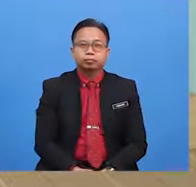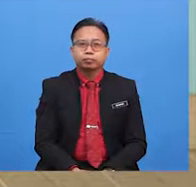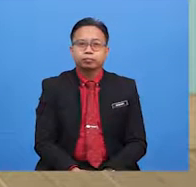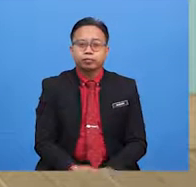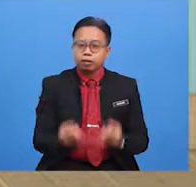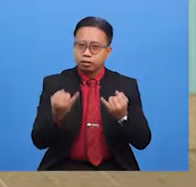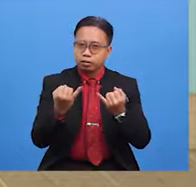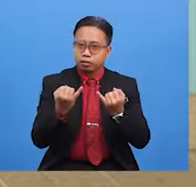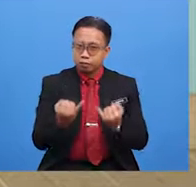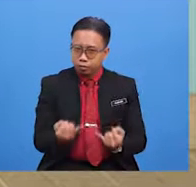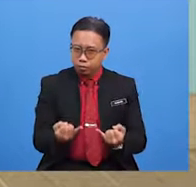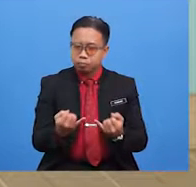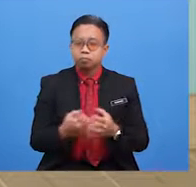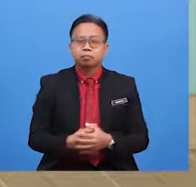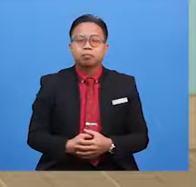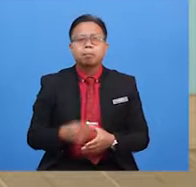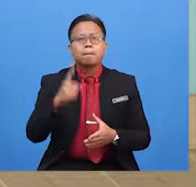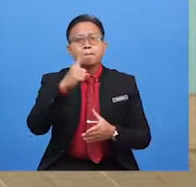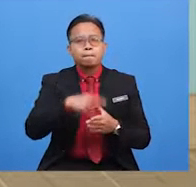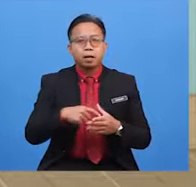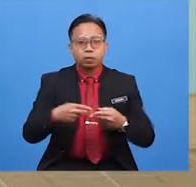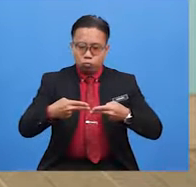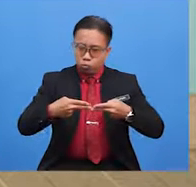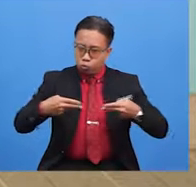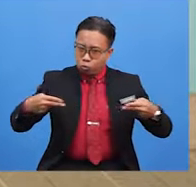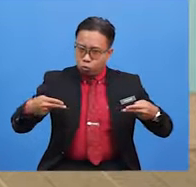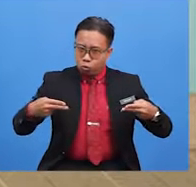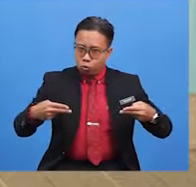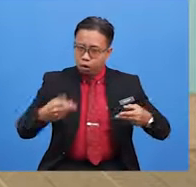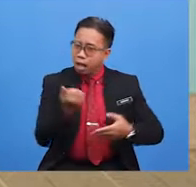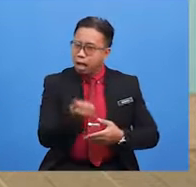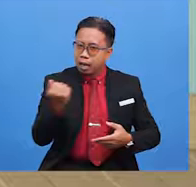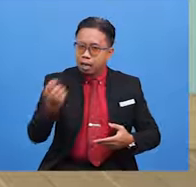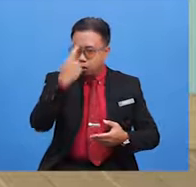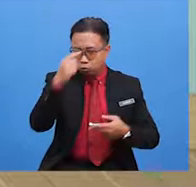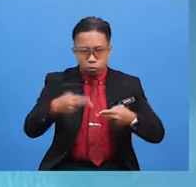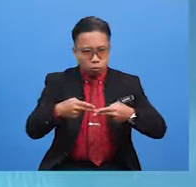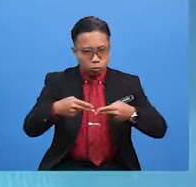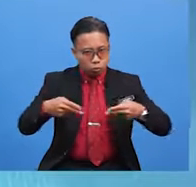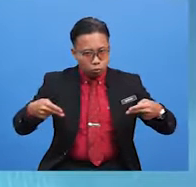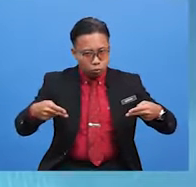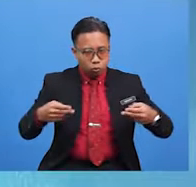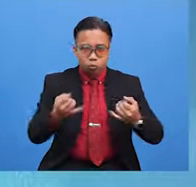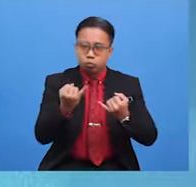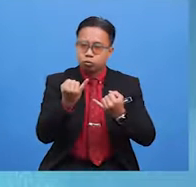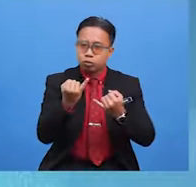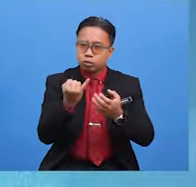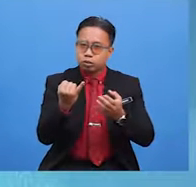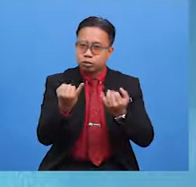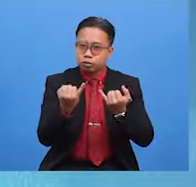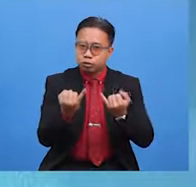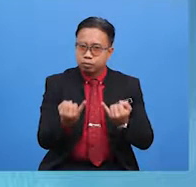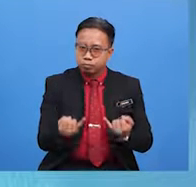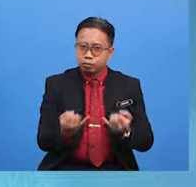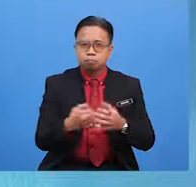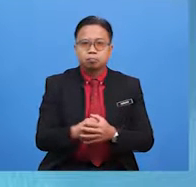Apakah unit untuk mengukur jisim dan apakah alat yang boleh digunakan untuk mengukur jisim? Unit untuk jisim